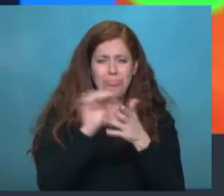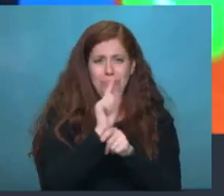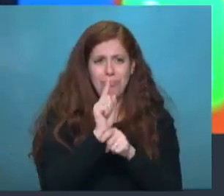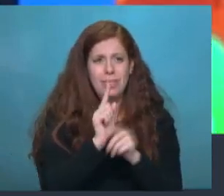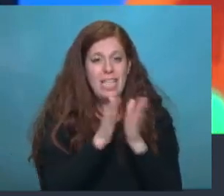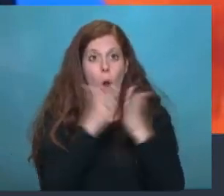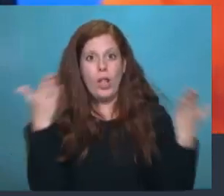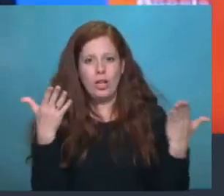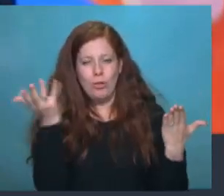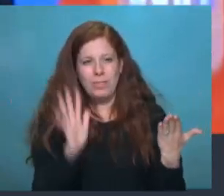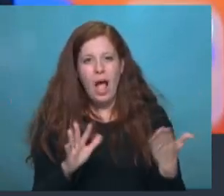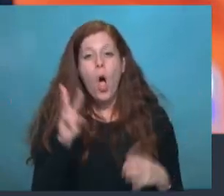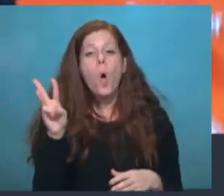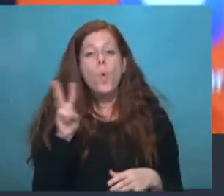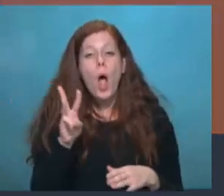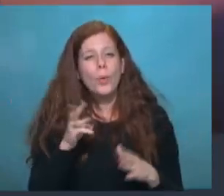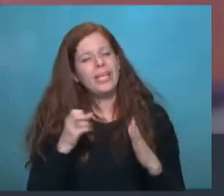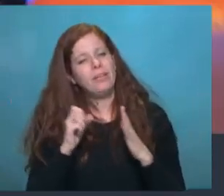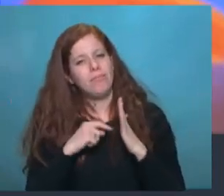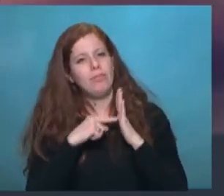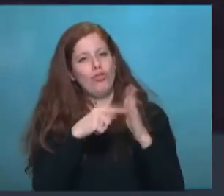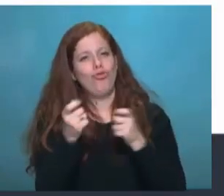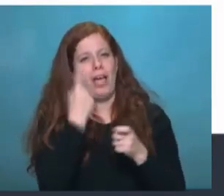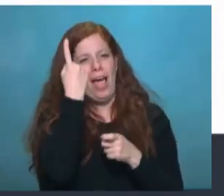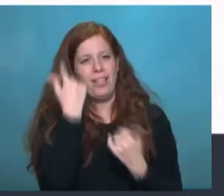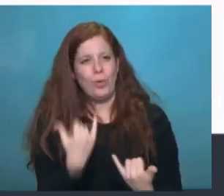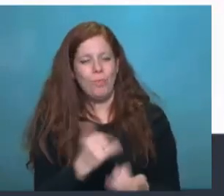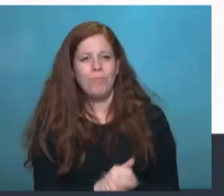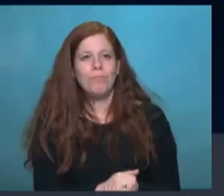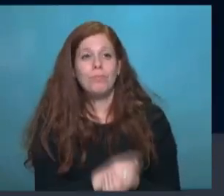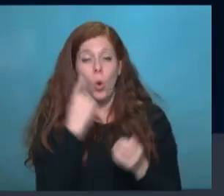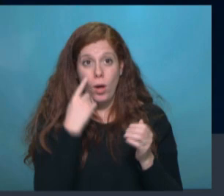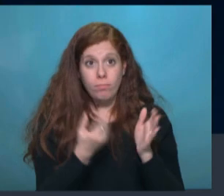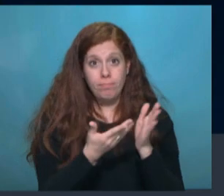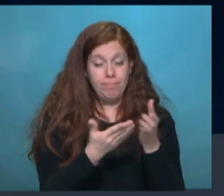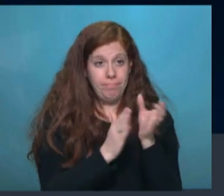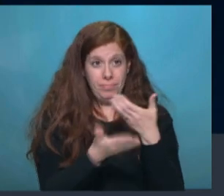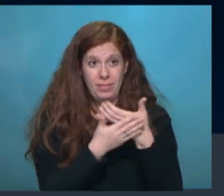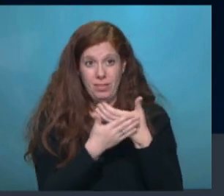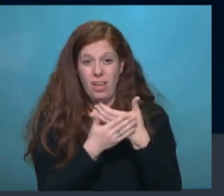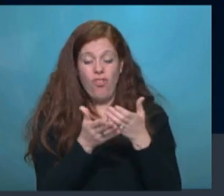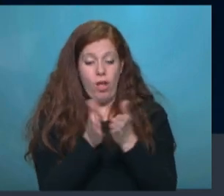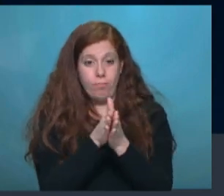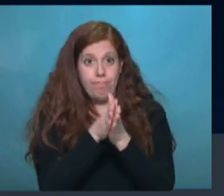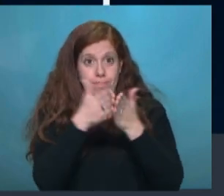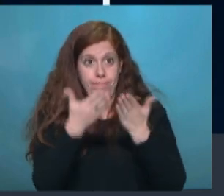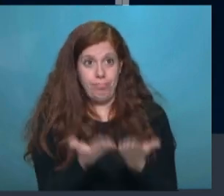אחד כזה היום, המייט איקס. And you see the back of this? I can open it.